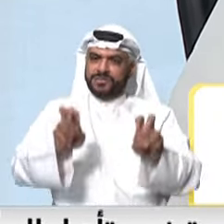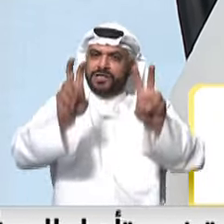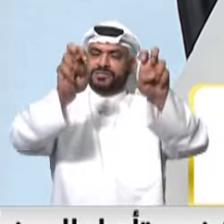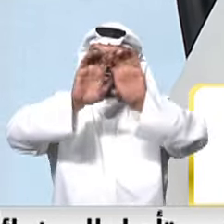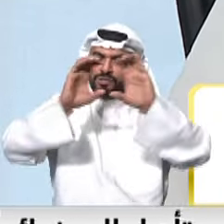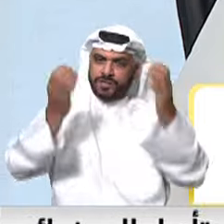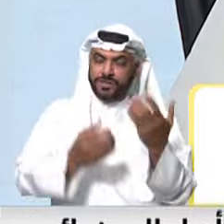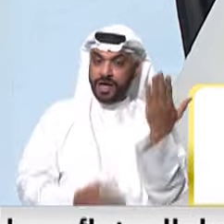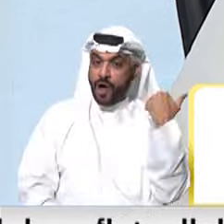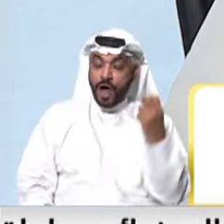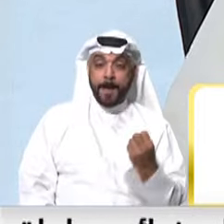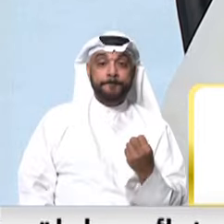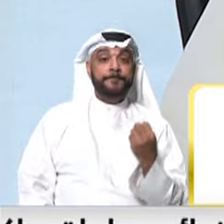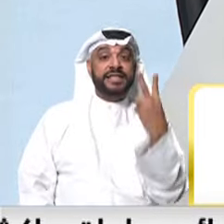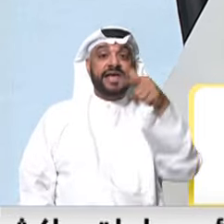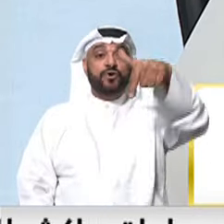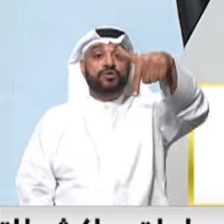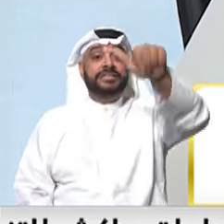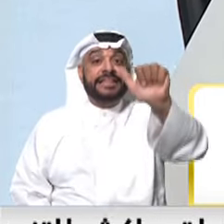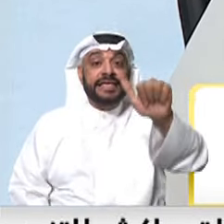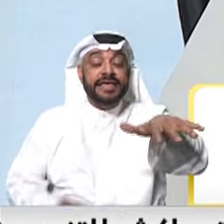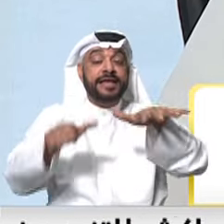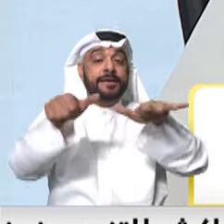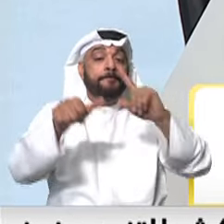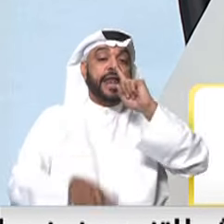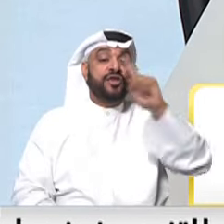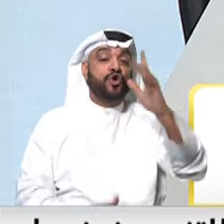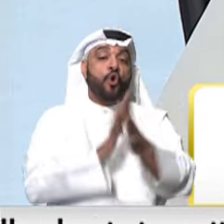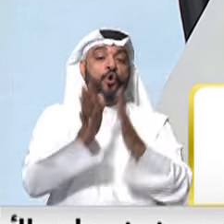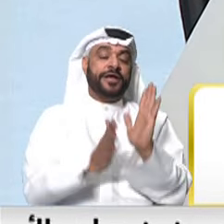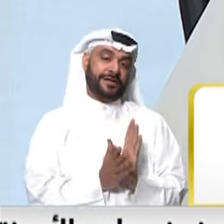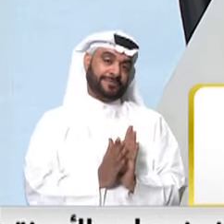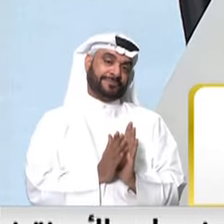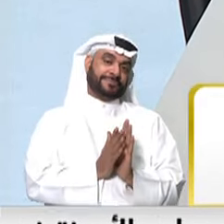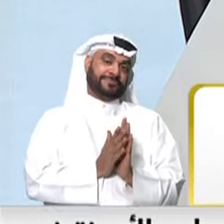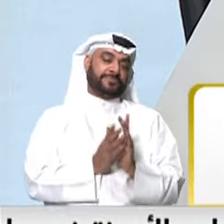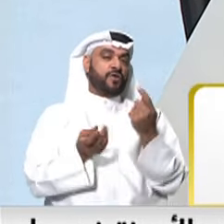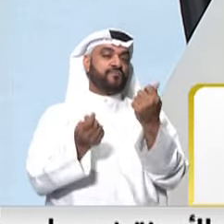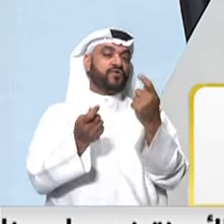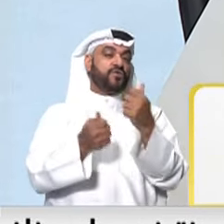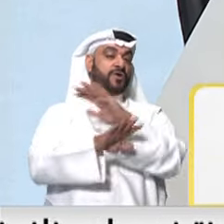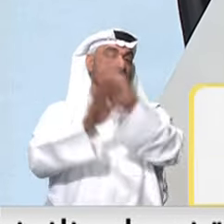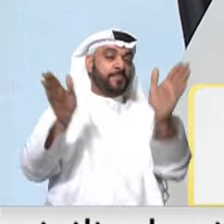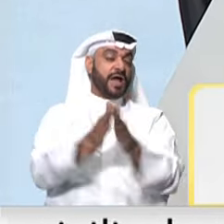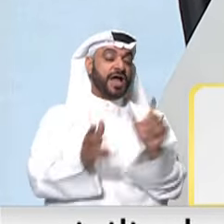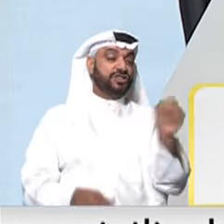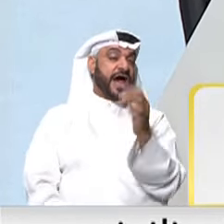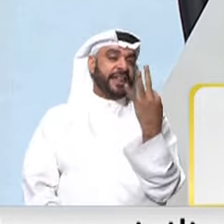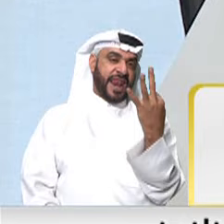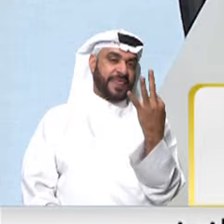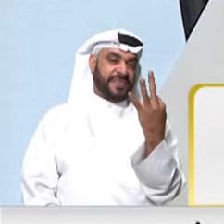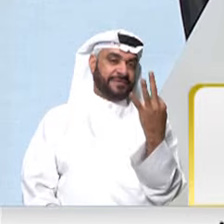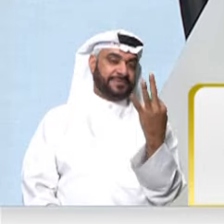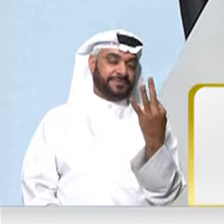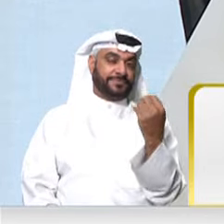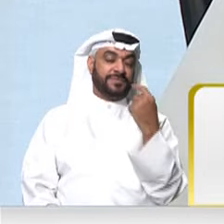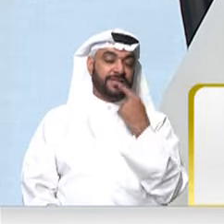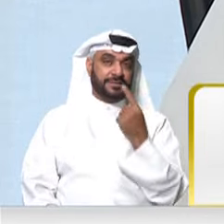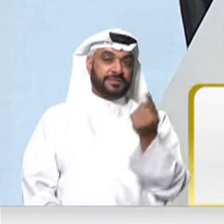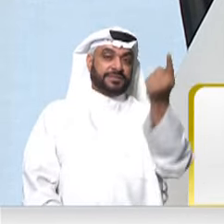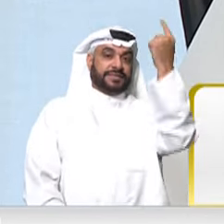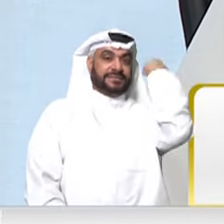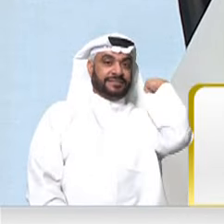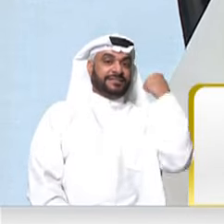260 مليون باجمالي عدد السيوله اللي دشت في شهر ثلاثه عقاريا بالمقابل كان عدد